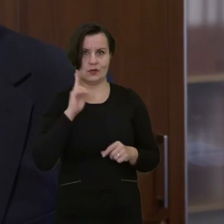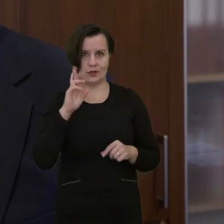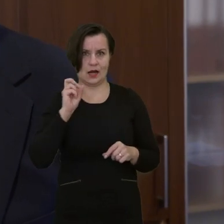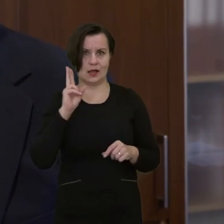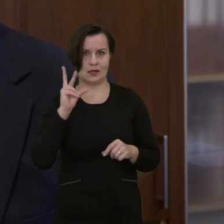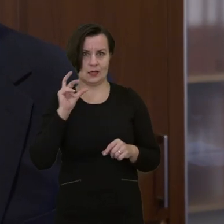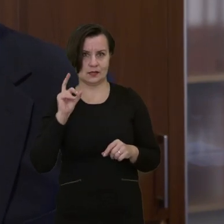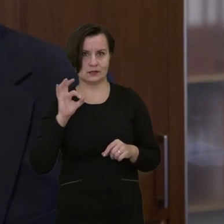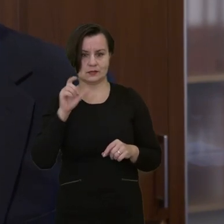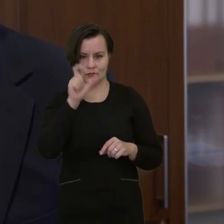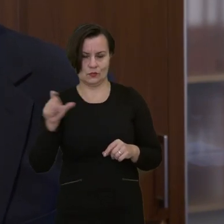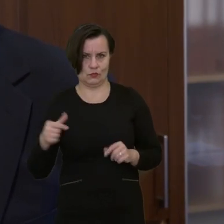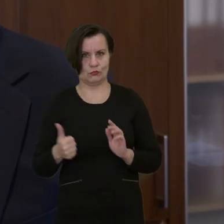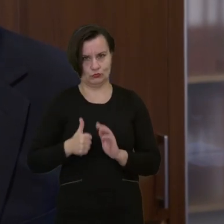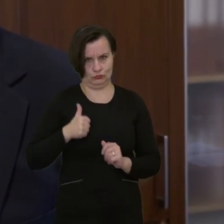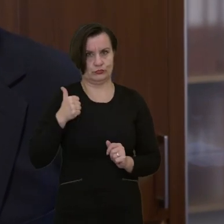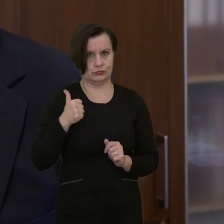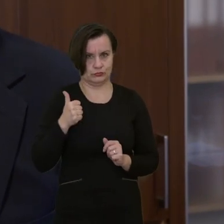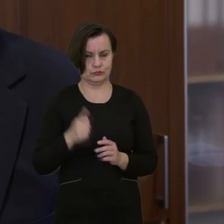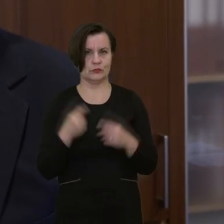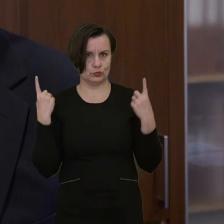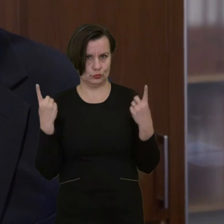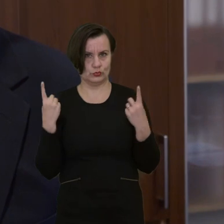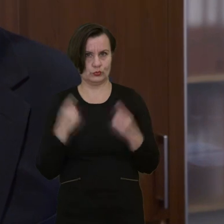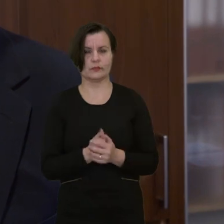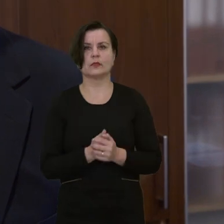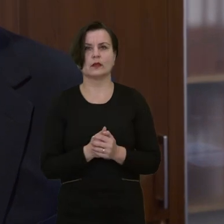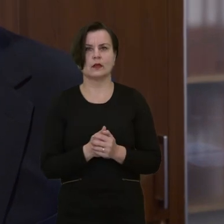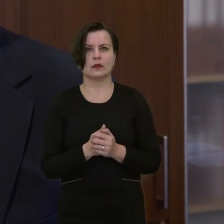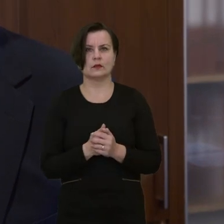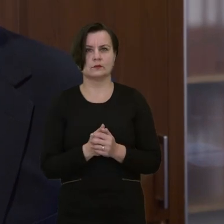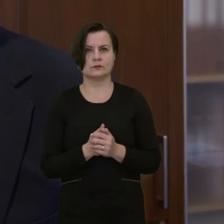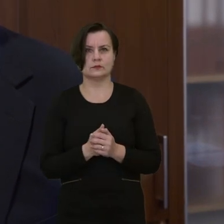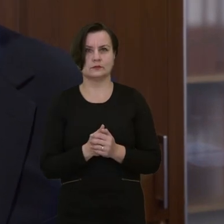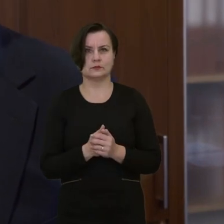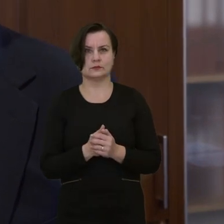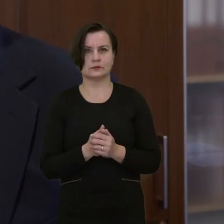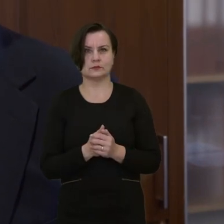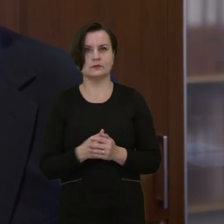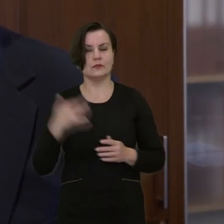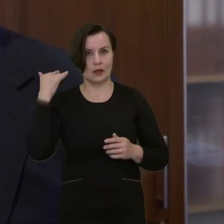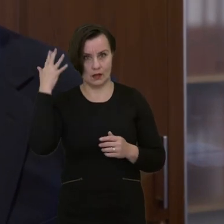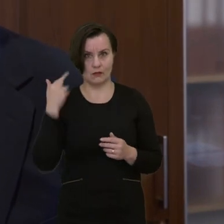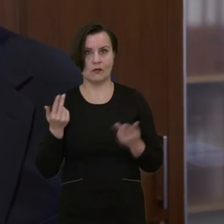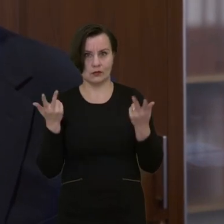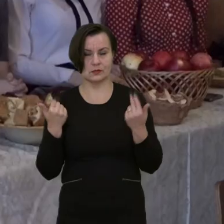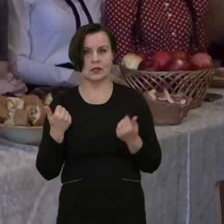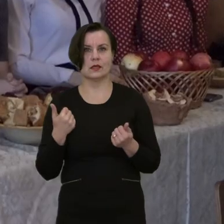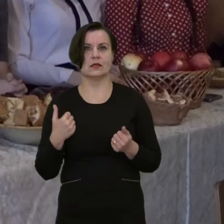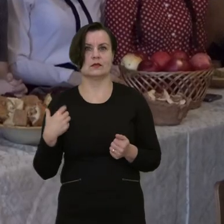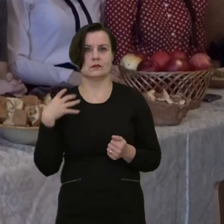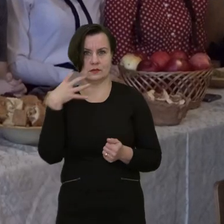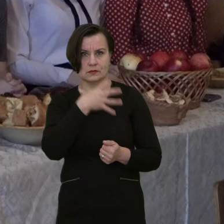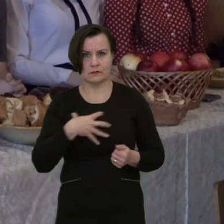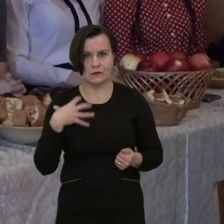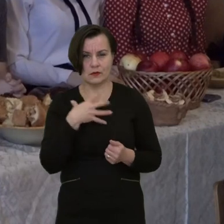tai yra didžiulė garbė ir aišku, tai manyčiau, turbūt įtakojo, kad krašte